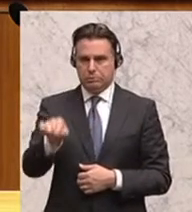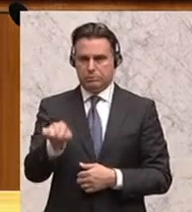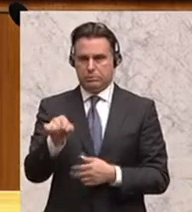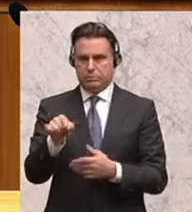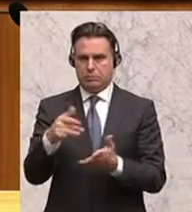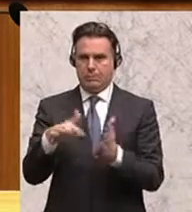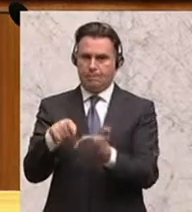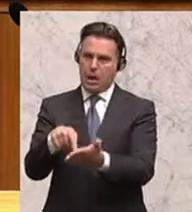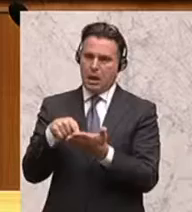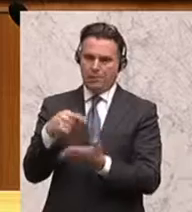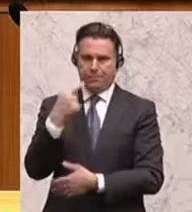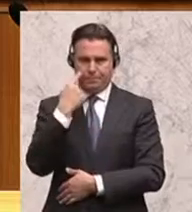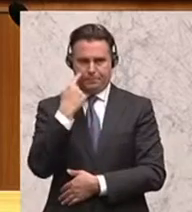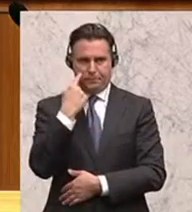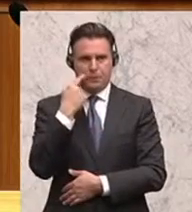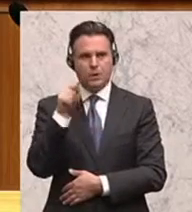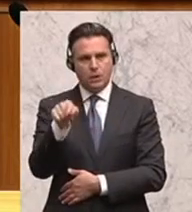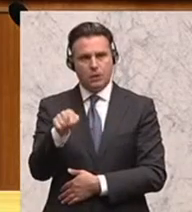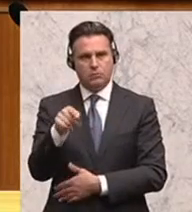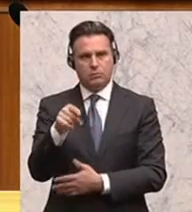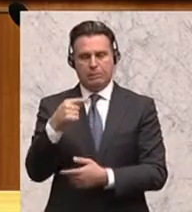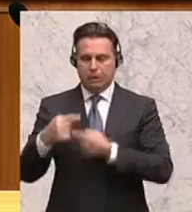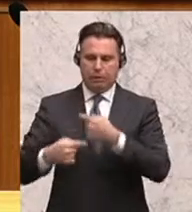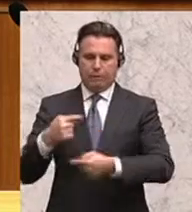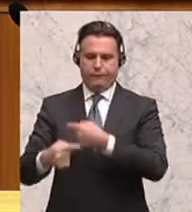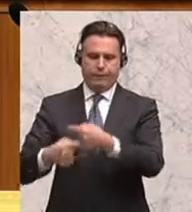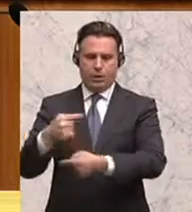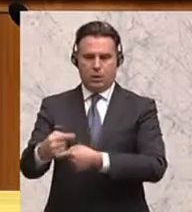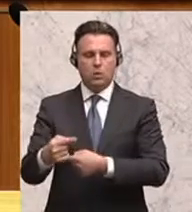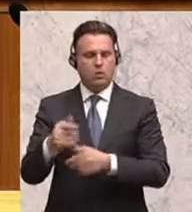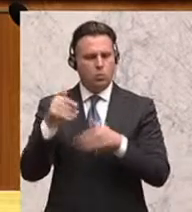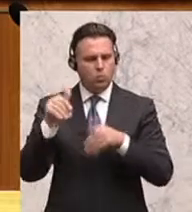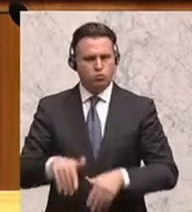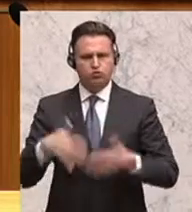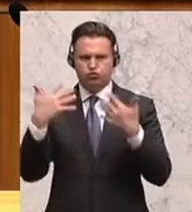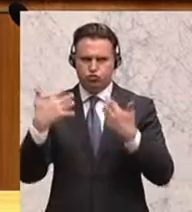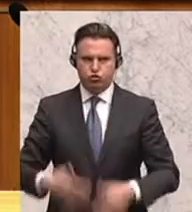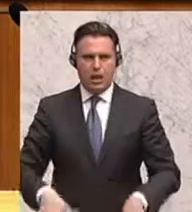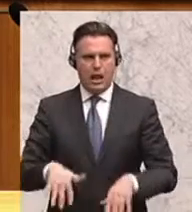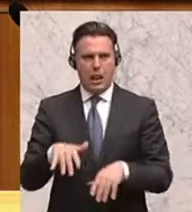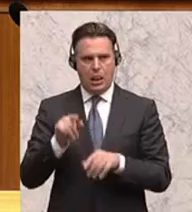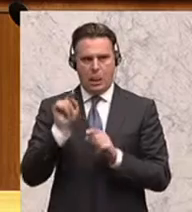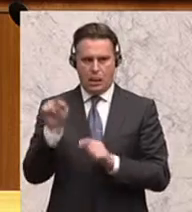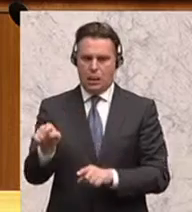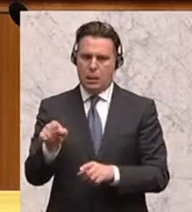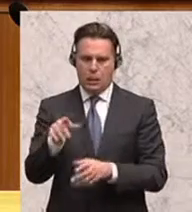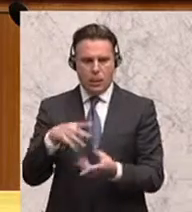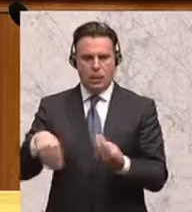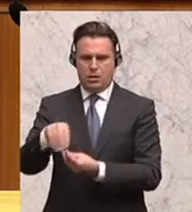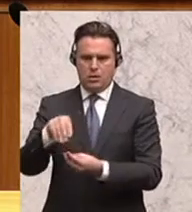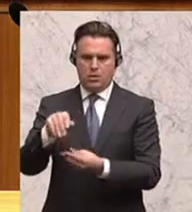meines erachtens schon eine entwicklung wo wir dringend dringend handlungsbedarf